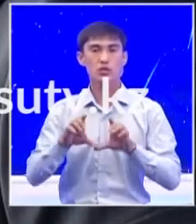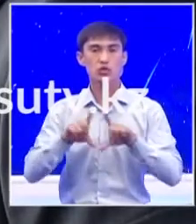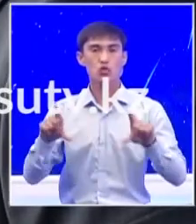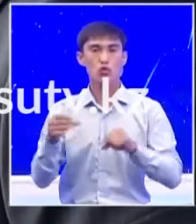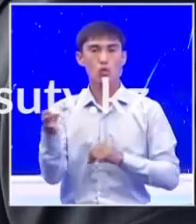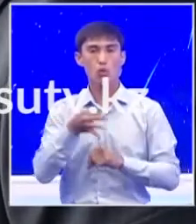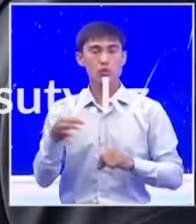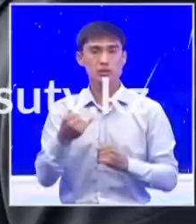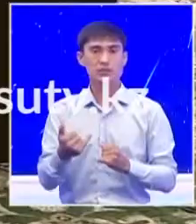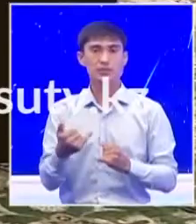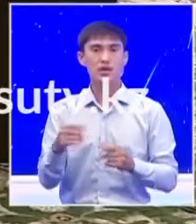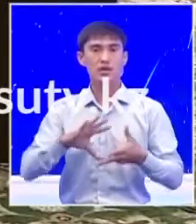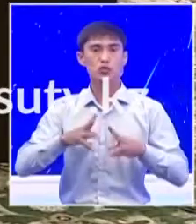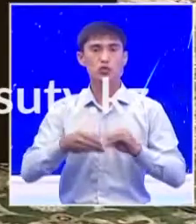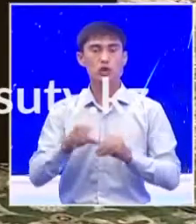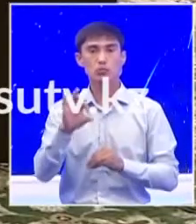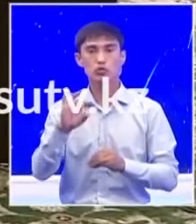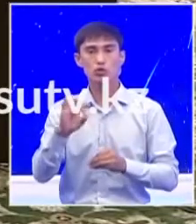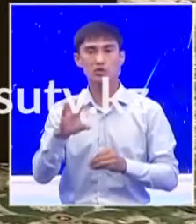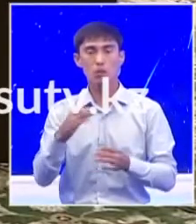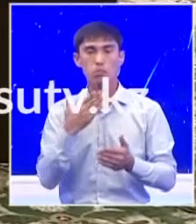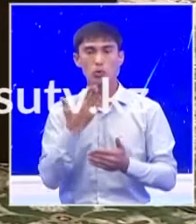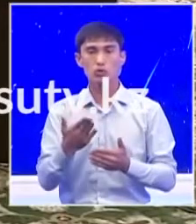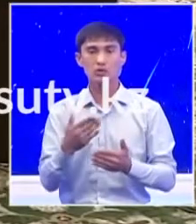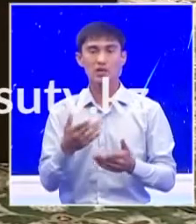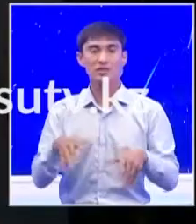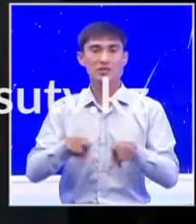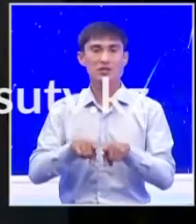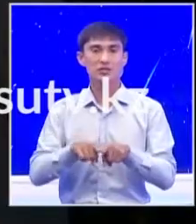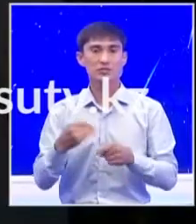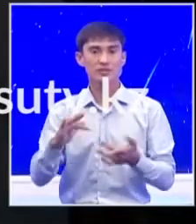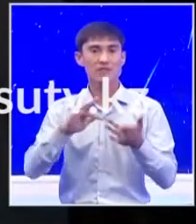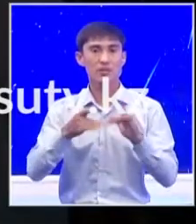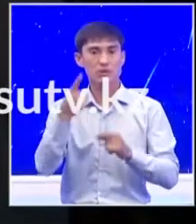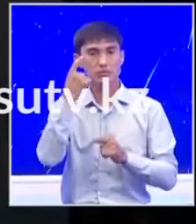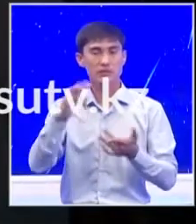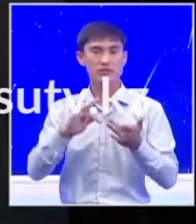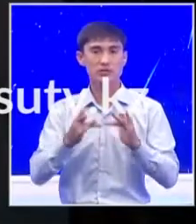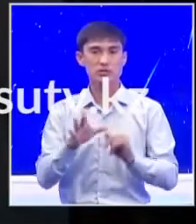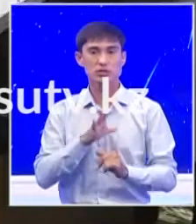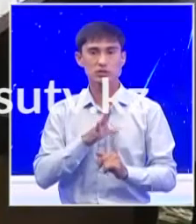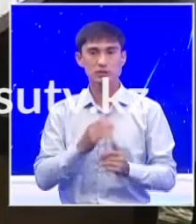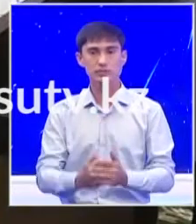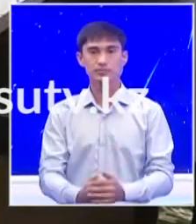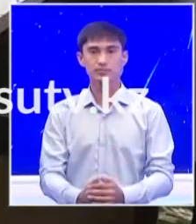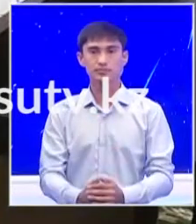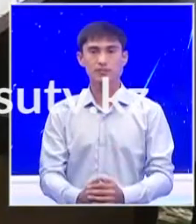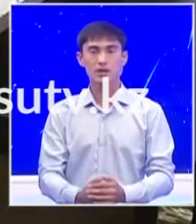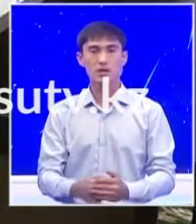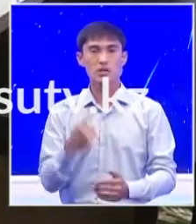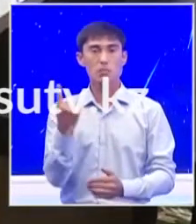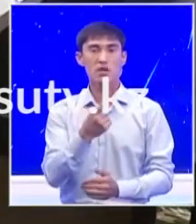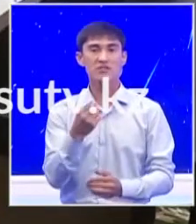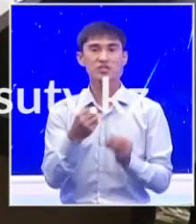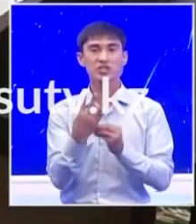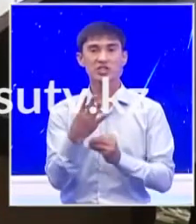Об этом стало известно по результатам социологического опроса, а также благодаря информации, появившейся в социальных сетях. За первые